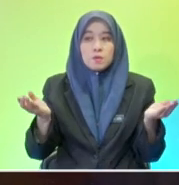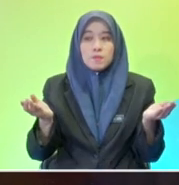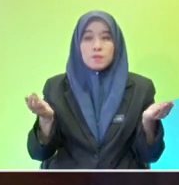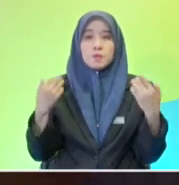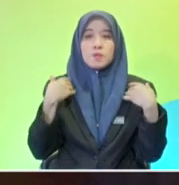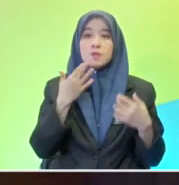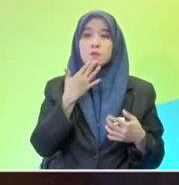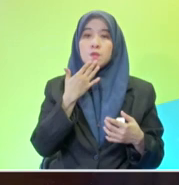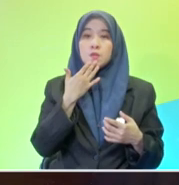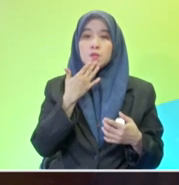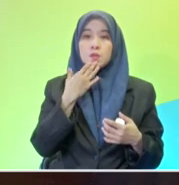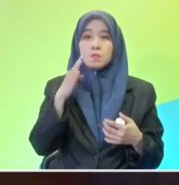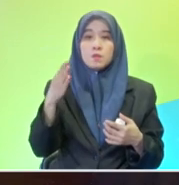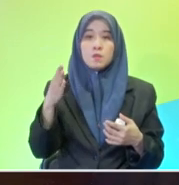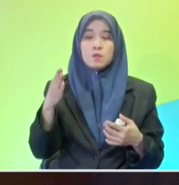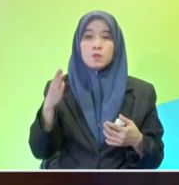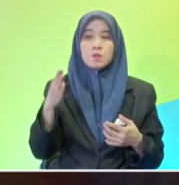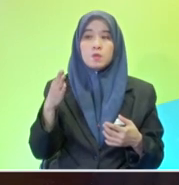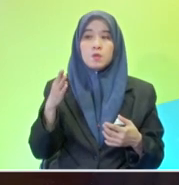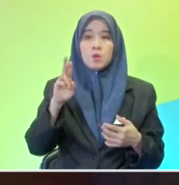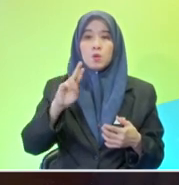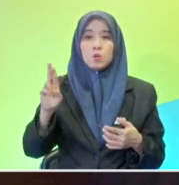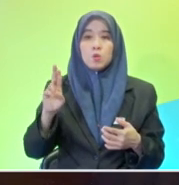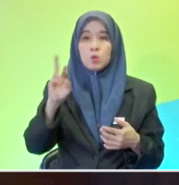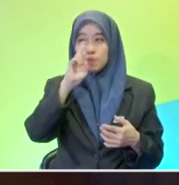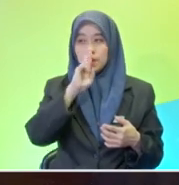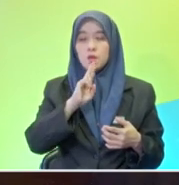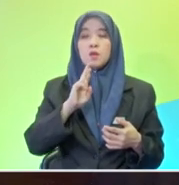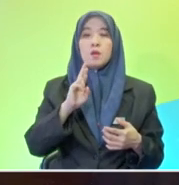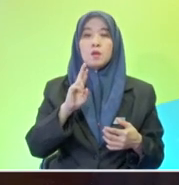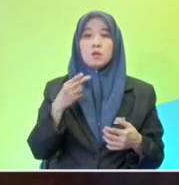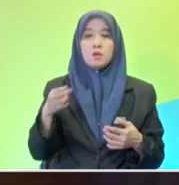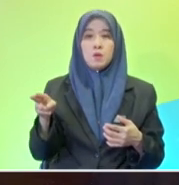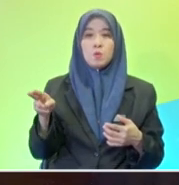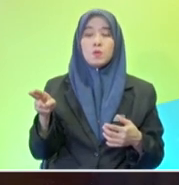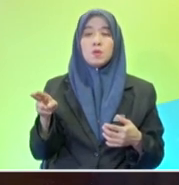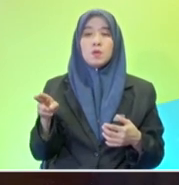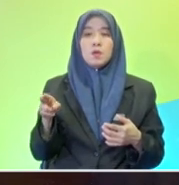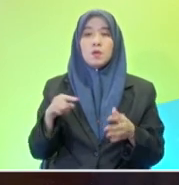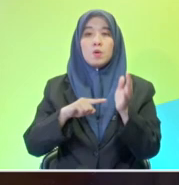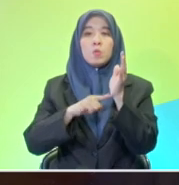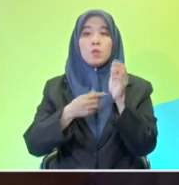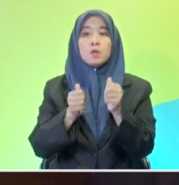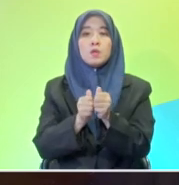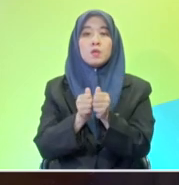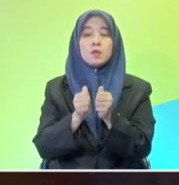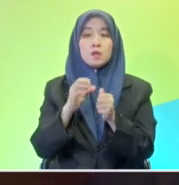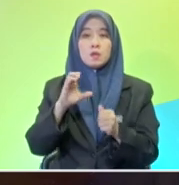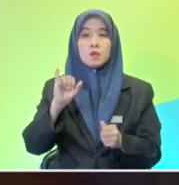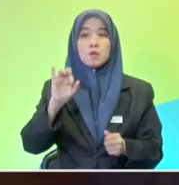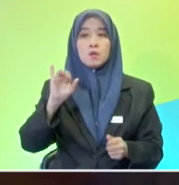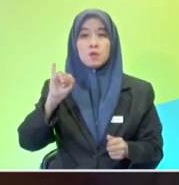hijau dan jug ada warna unggu kita mulakan dengan ciri yang pertama tadi warna